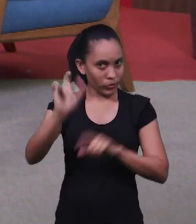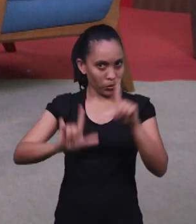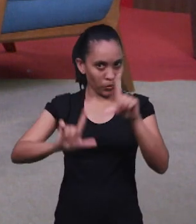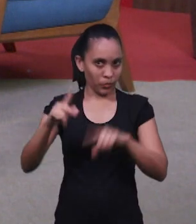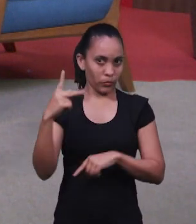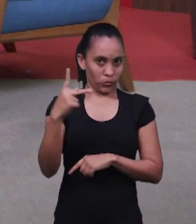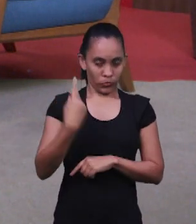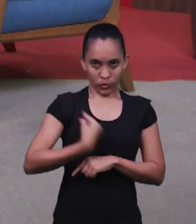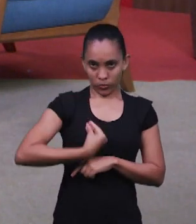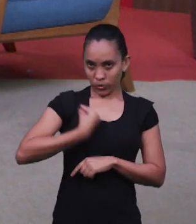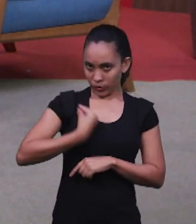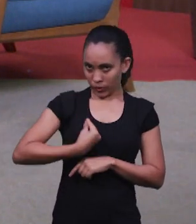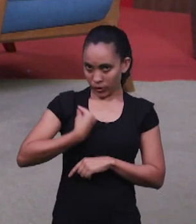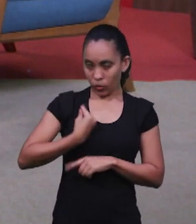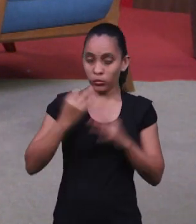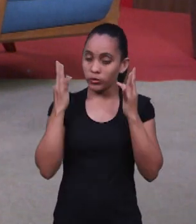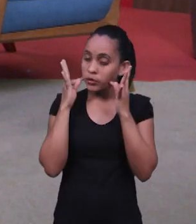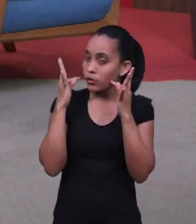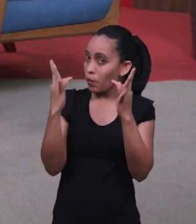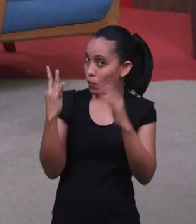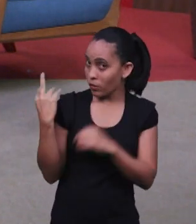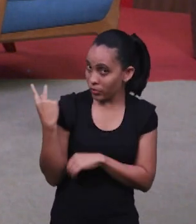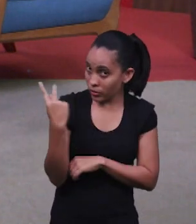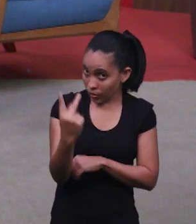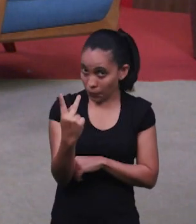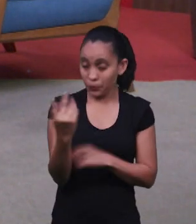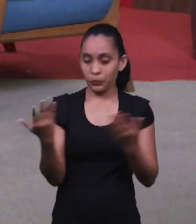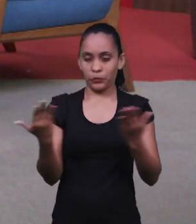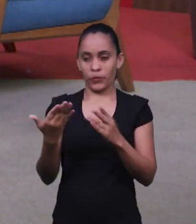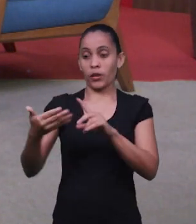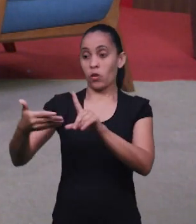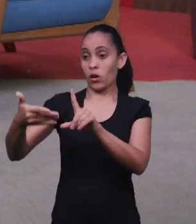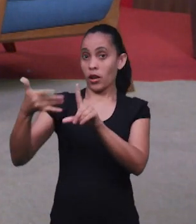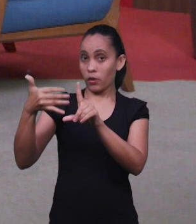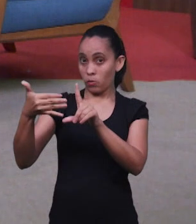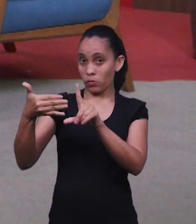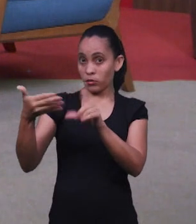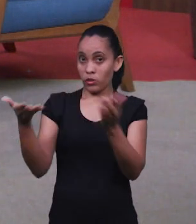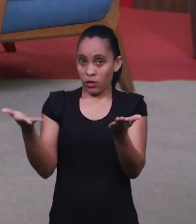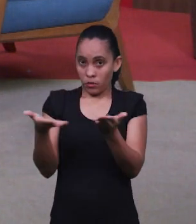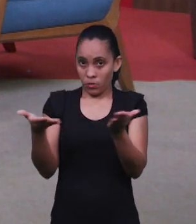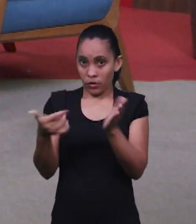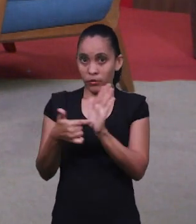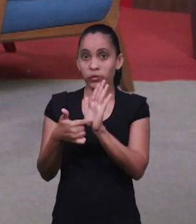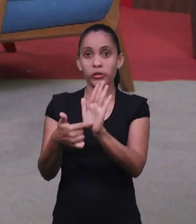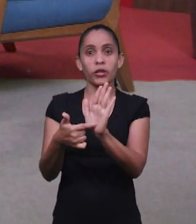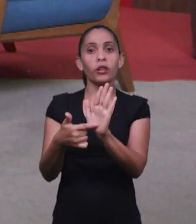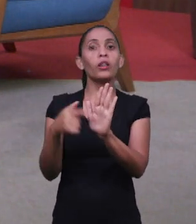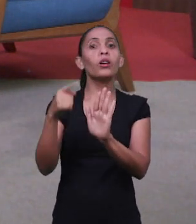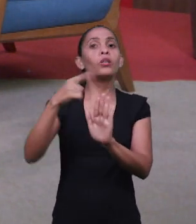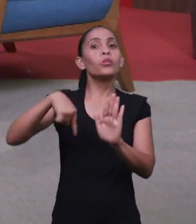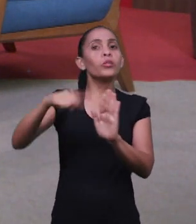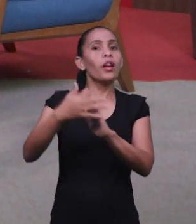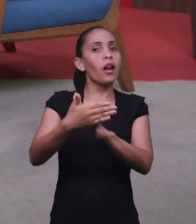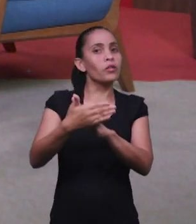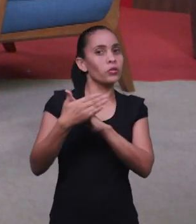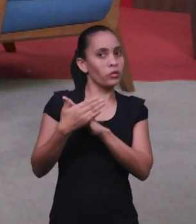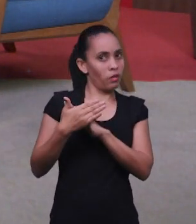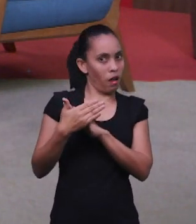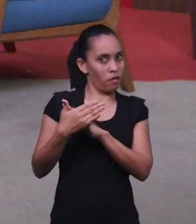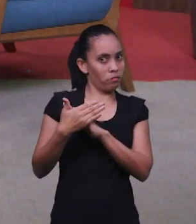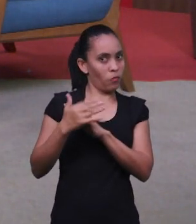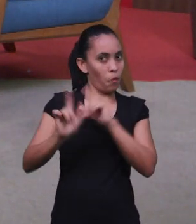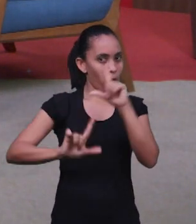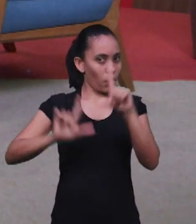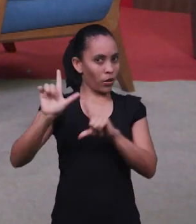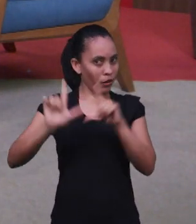vie, le témoignage. Ce deuxième que nous montrons ici, c'est afin que vous puissiez nous aider